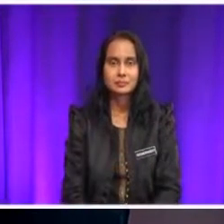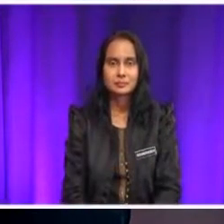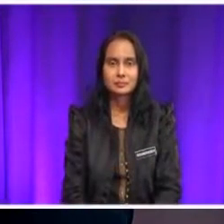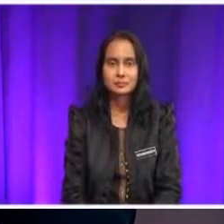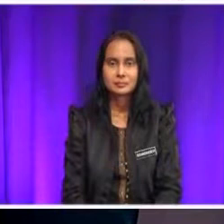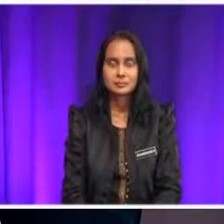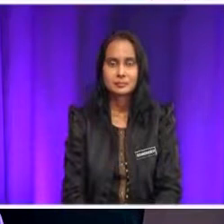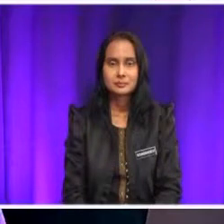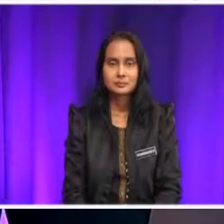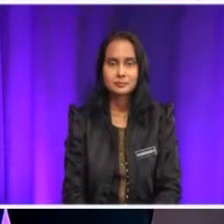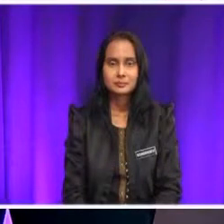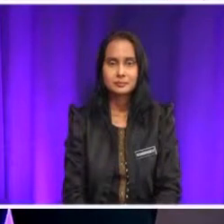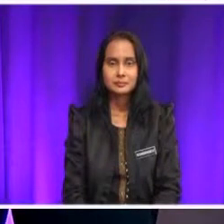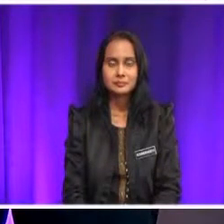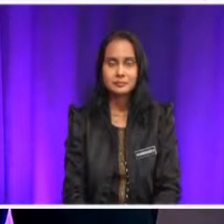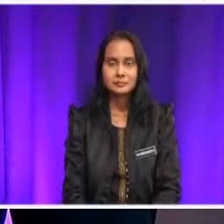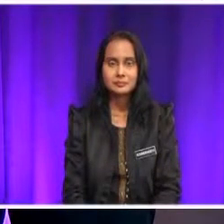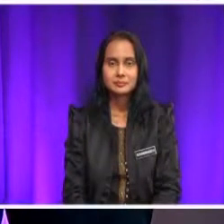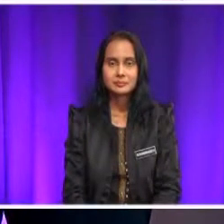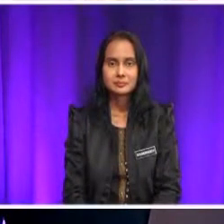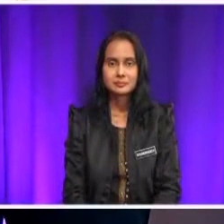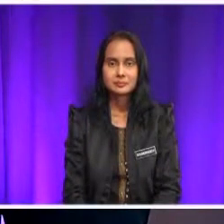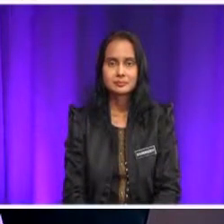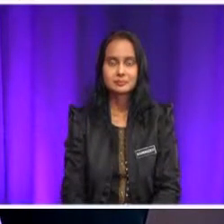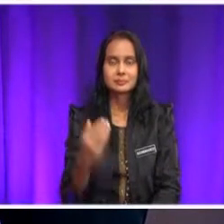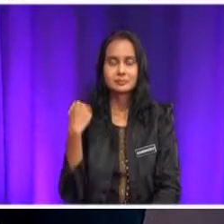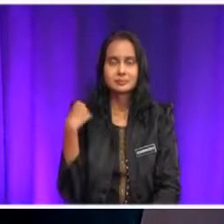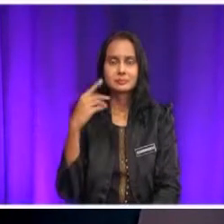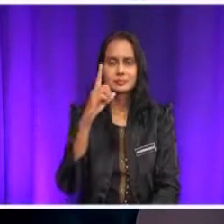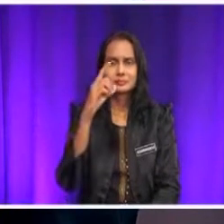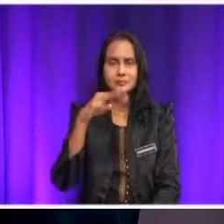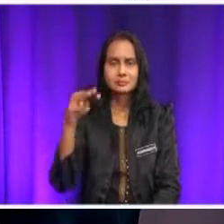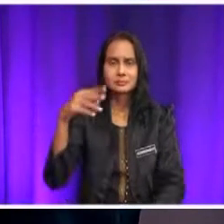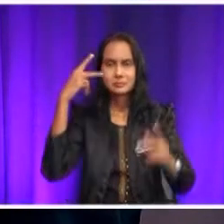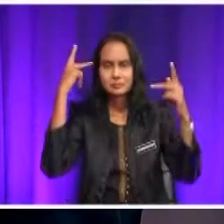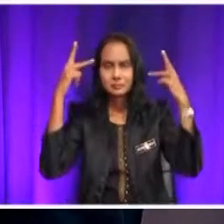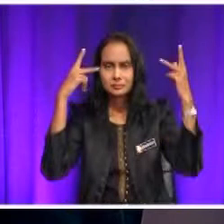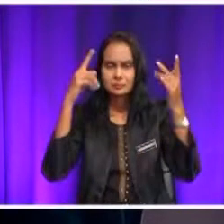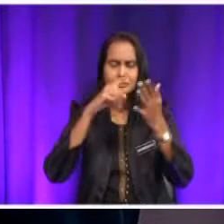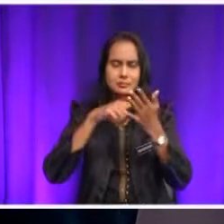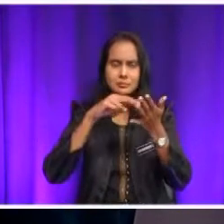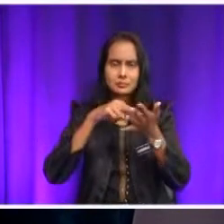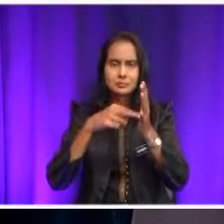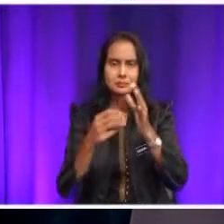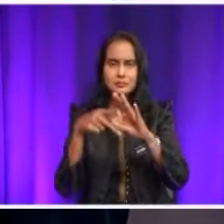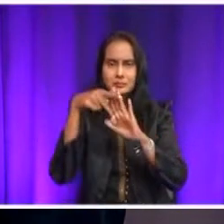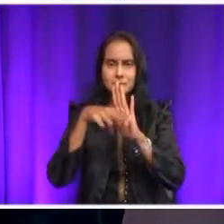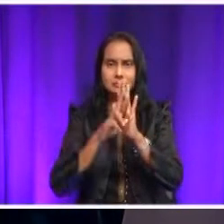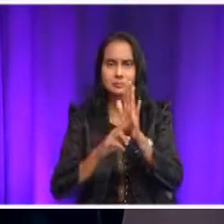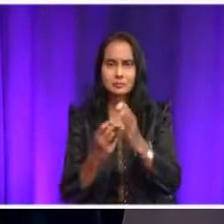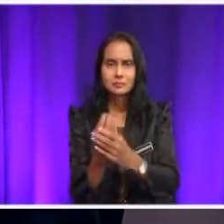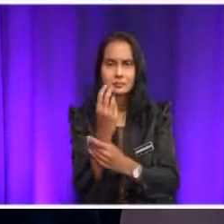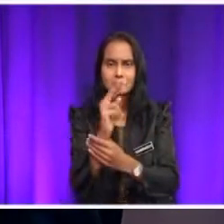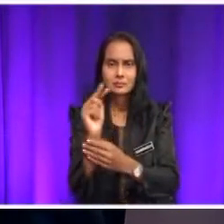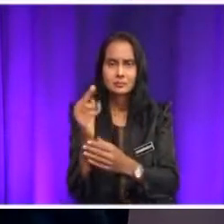Oke ini ada seorang budak bening dia pening kepala pertumbuhan itu apel Oke saya nak tanya pada